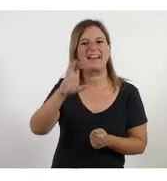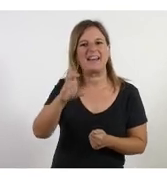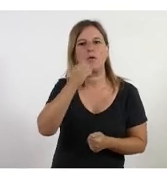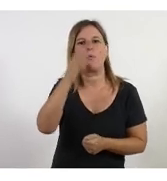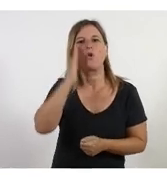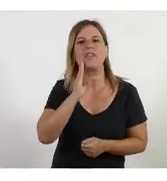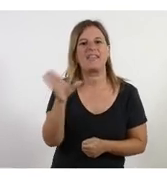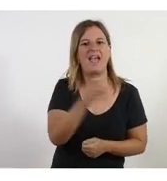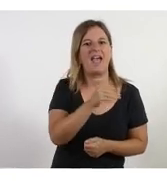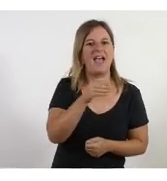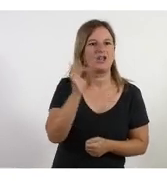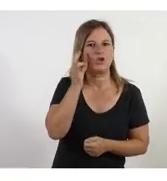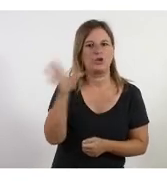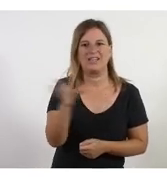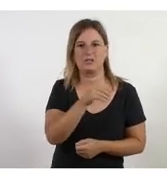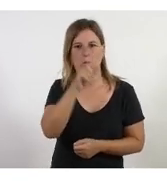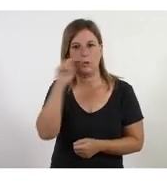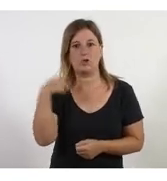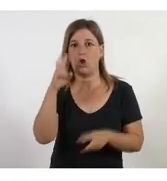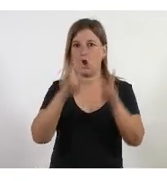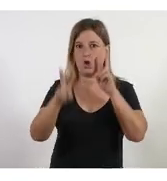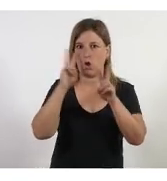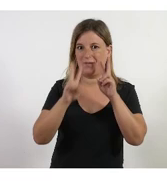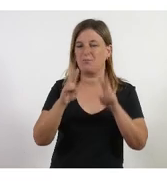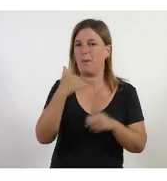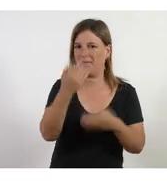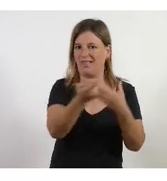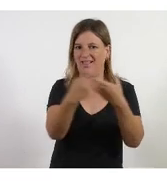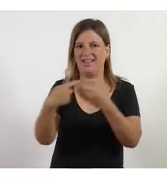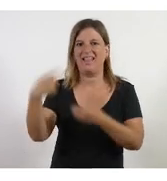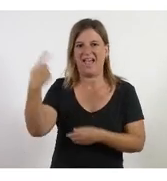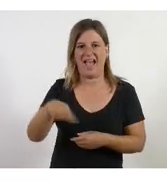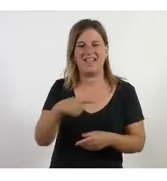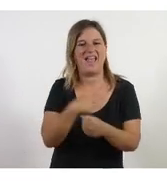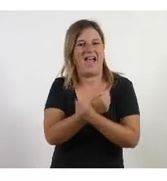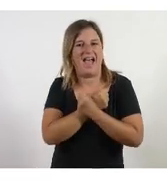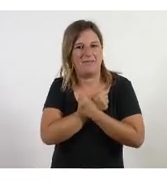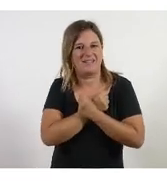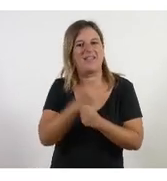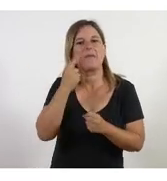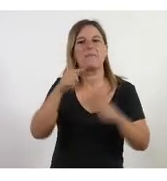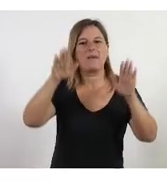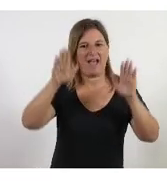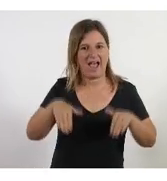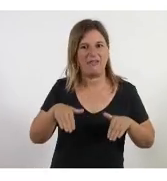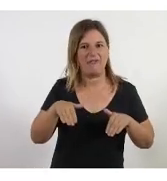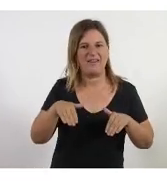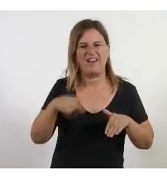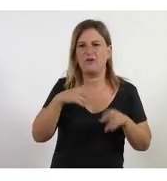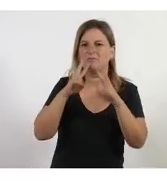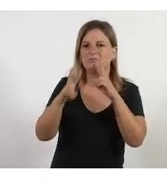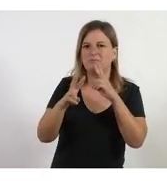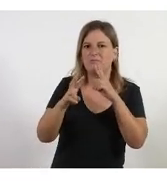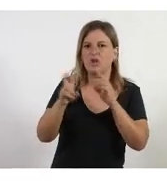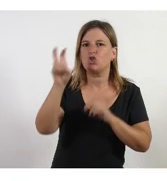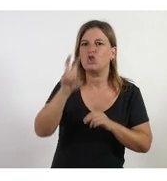No us veig, però sé que esteu aquí. Així que, bueno, una abraçada i a veure si al final... Josep, mira, li dic una cosa al Josep. Josep,